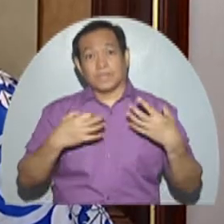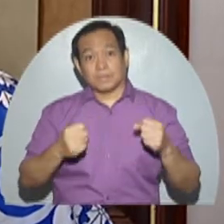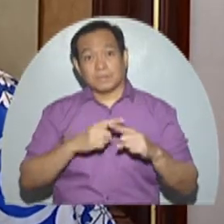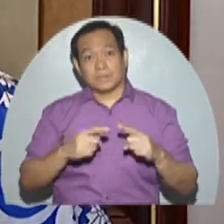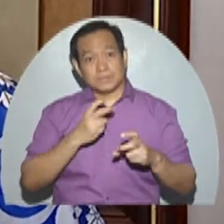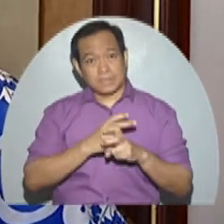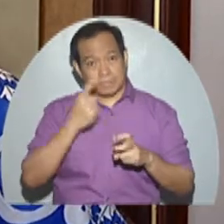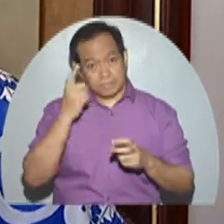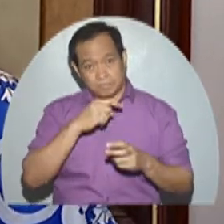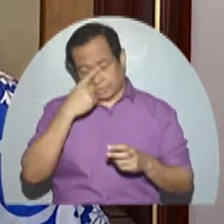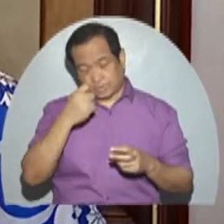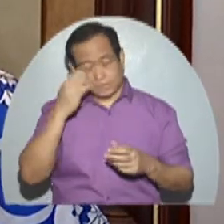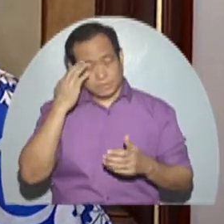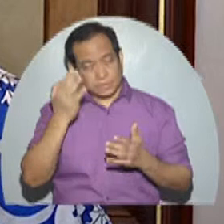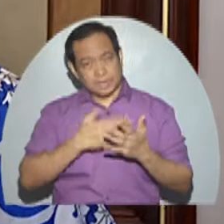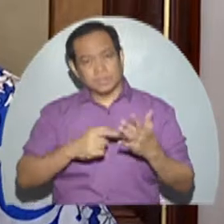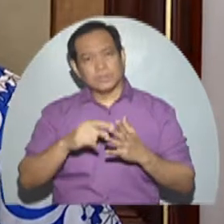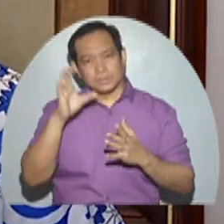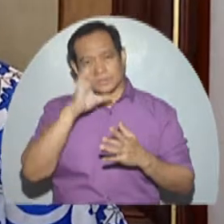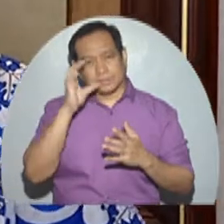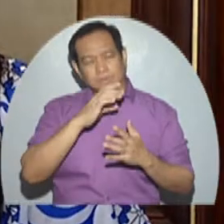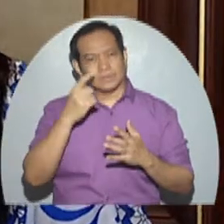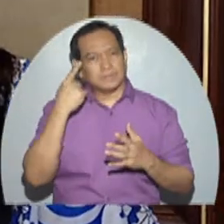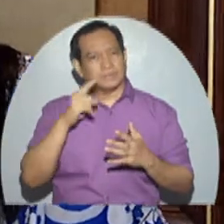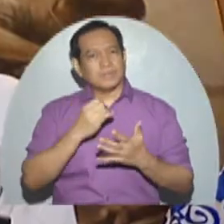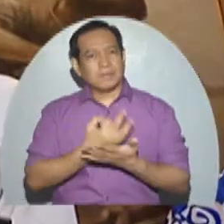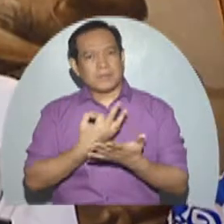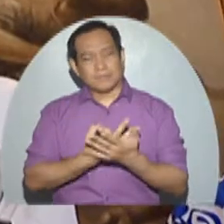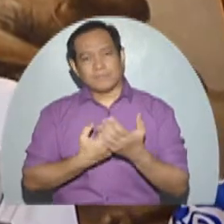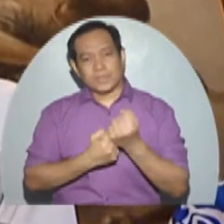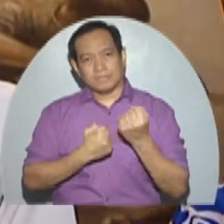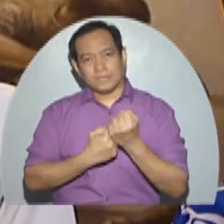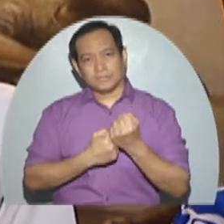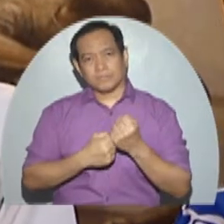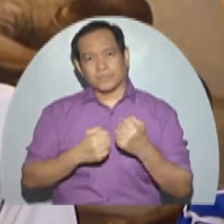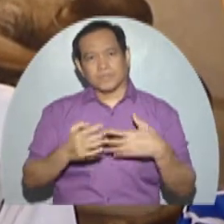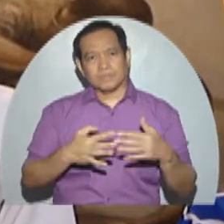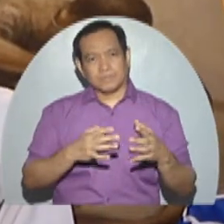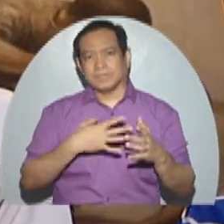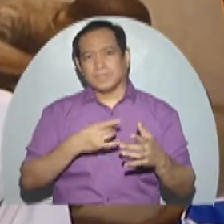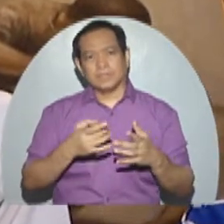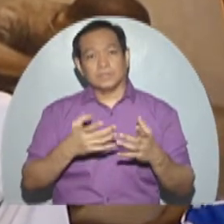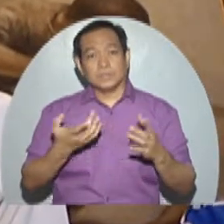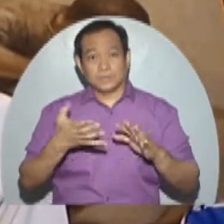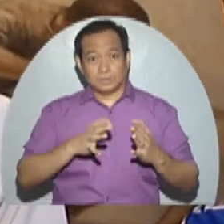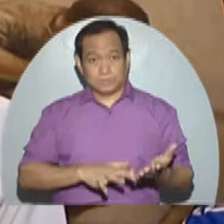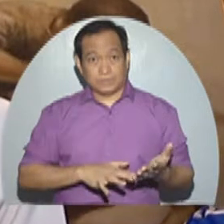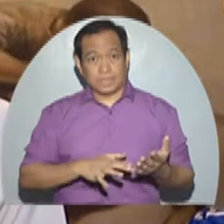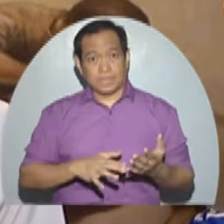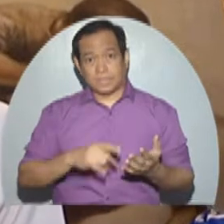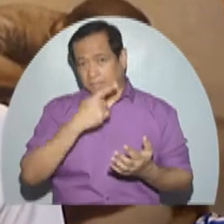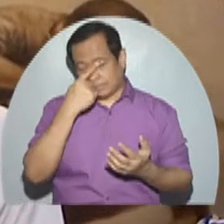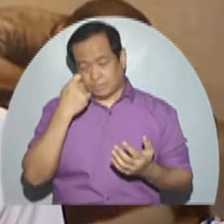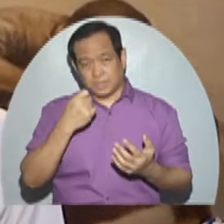kasi alam niya na naghahagilap din po ako ng wala kaming pera. Parang gusto niya na nga lang pong parang gusto niya na pong mamatay na lang kasi